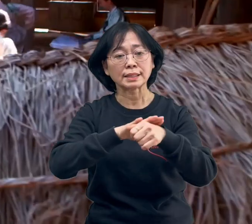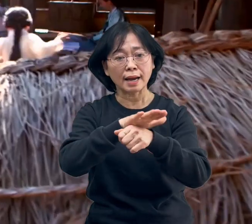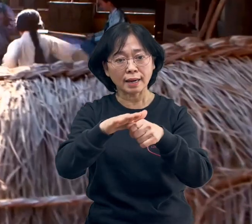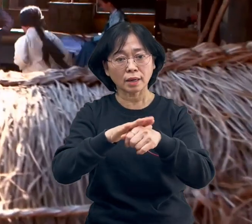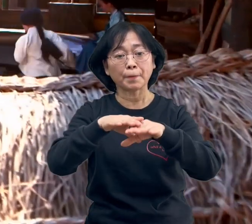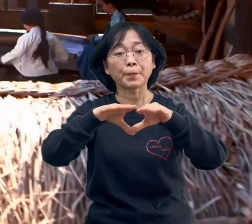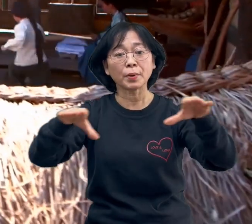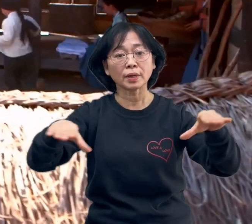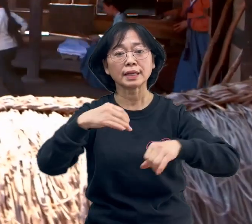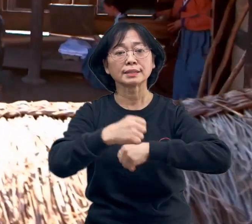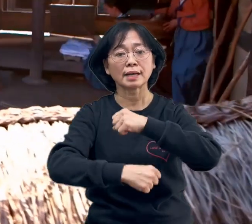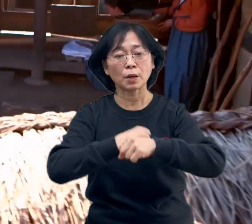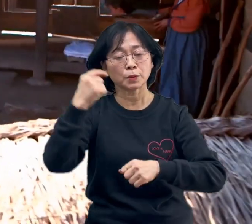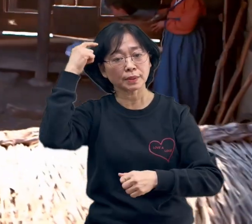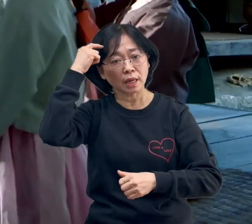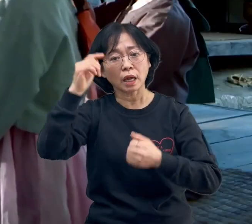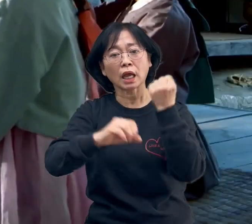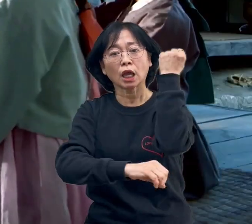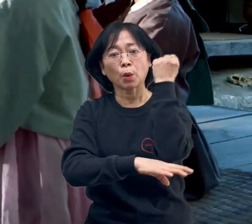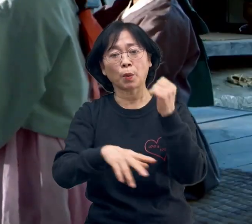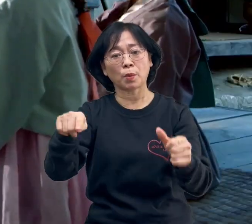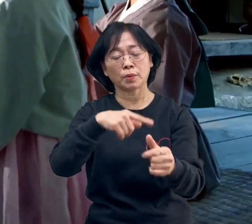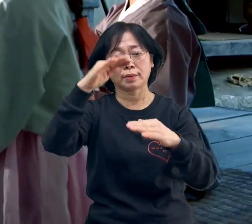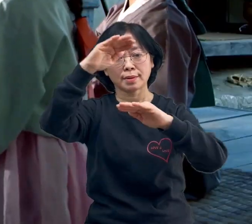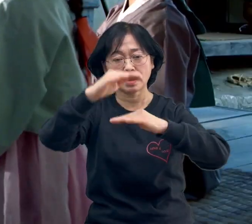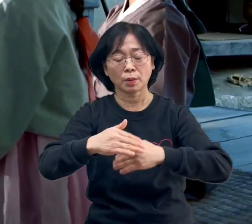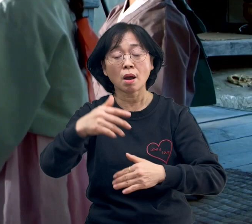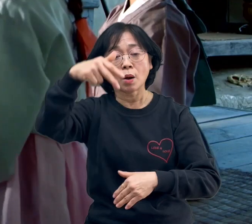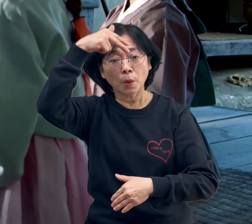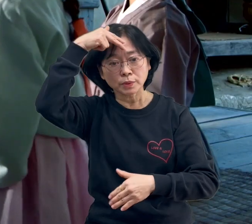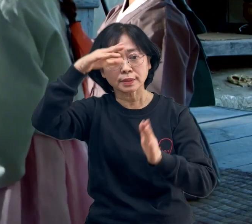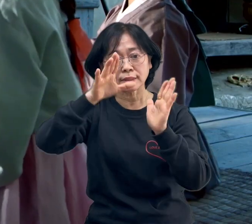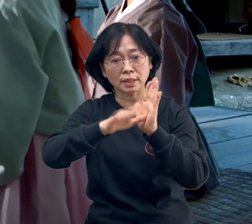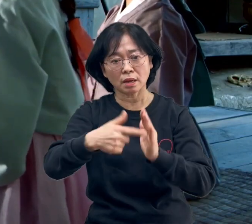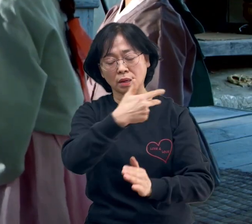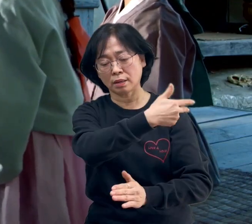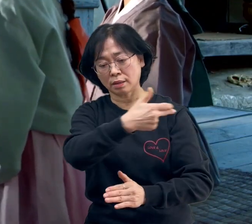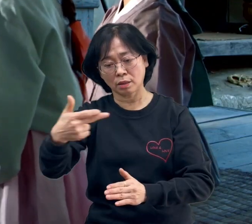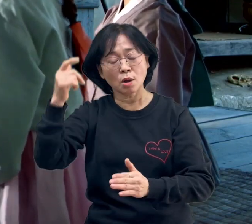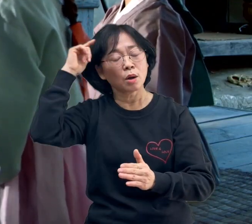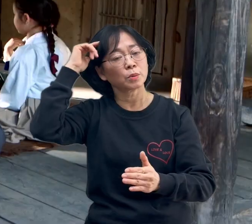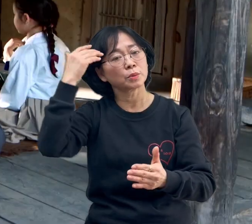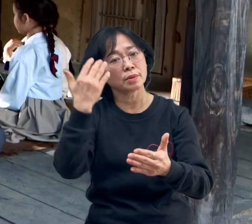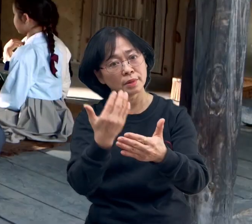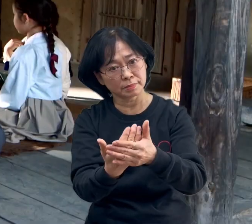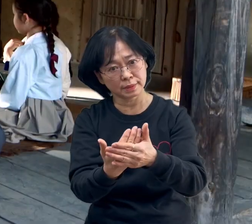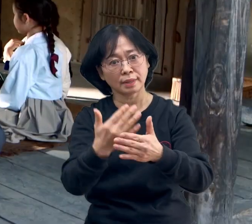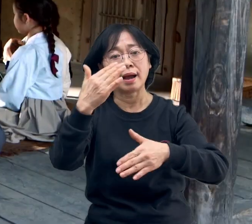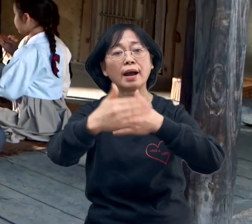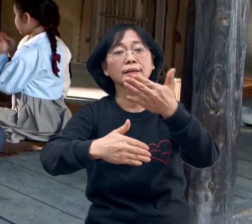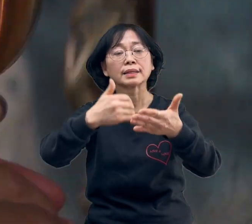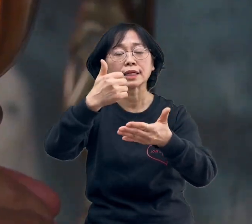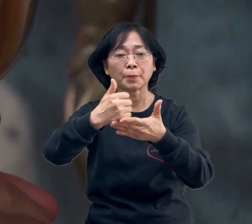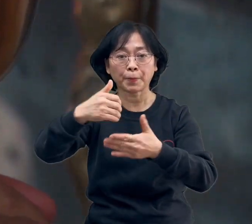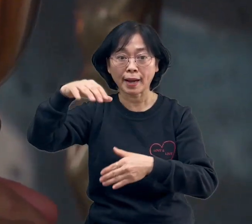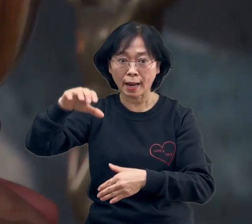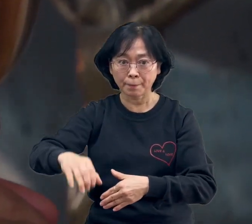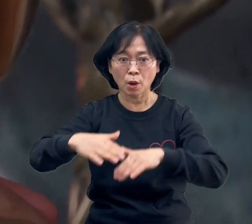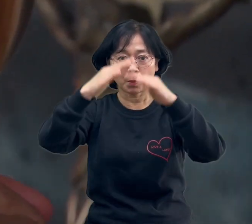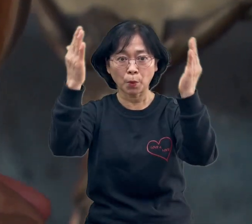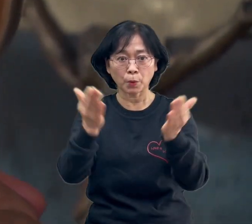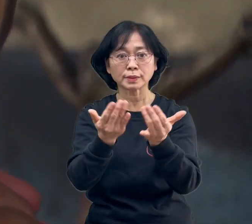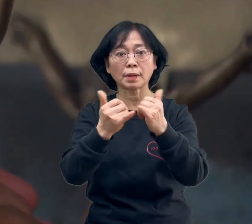사랑과 평등과 자유의 사상을 바탕으로 한 가르침은 당시로선 놀라운 것이었습니다. 하느님 앞에